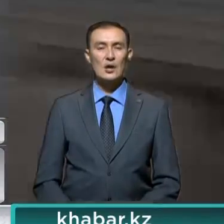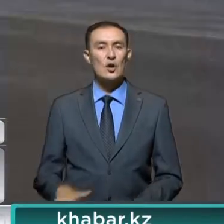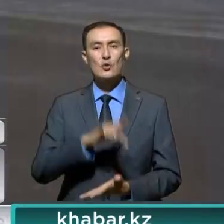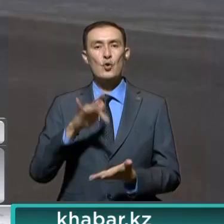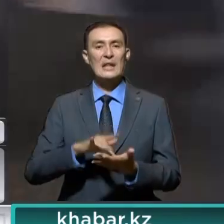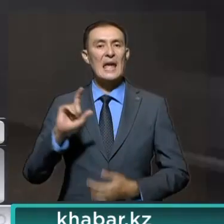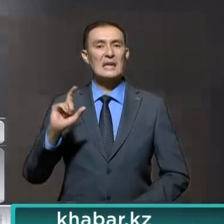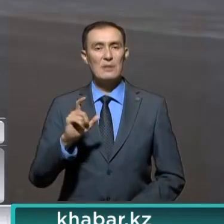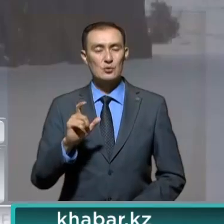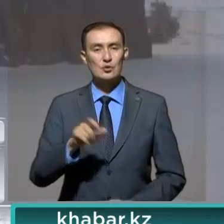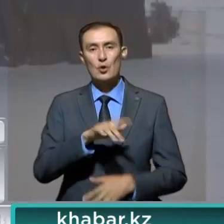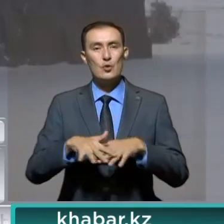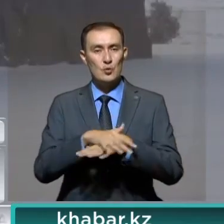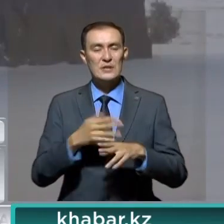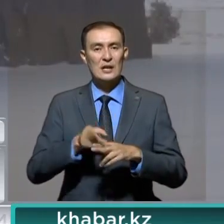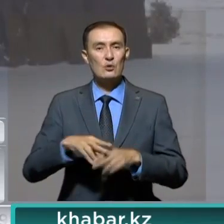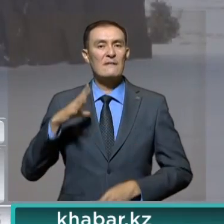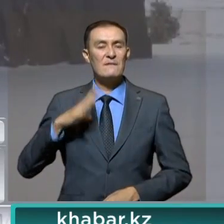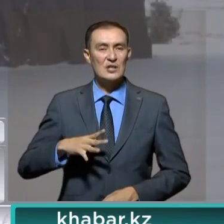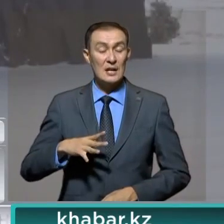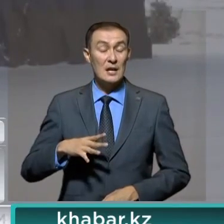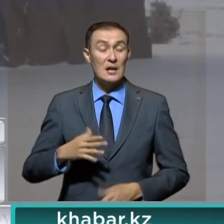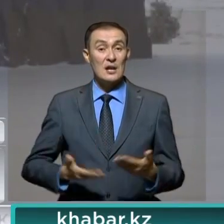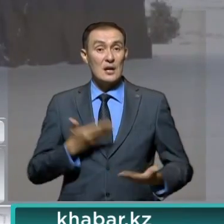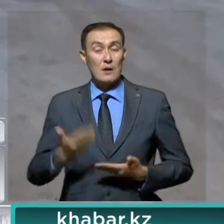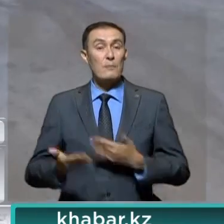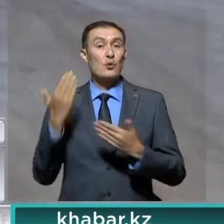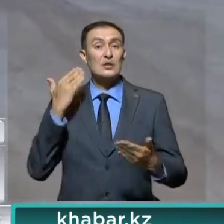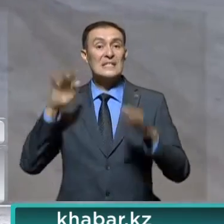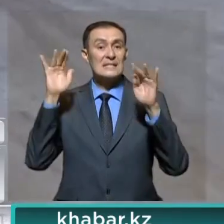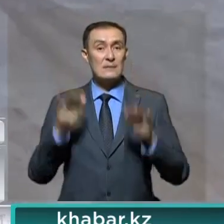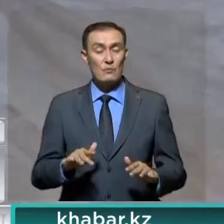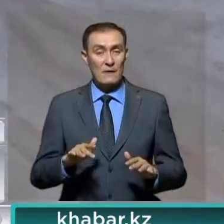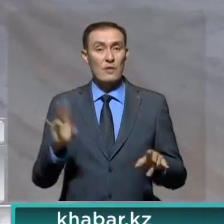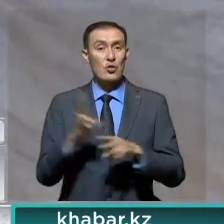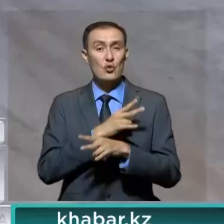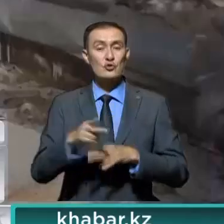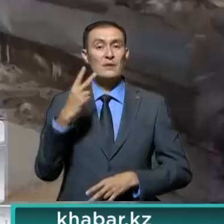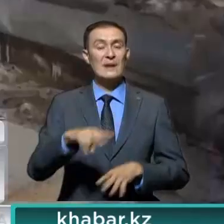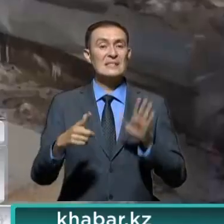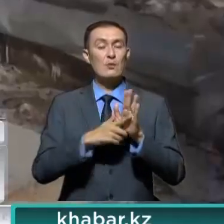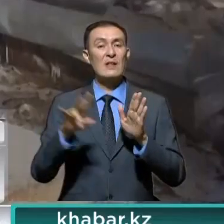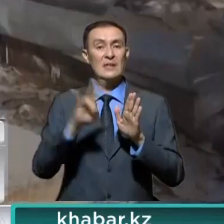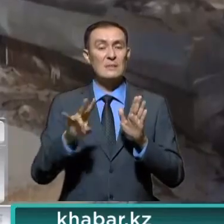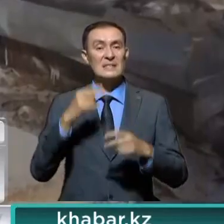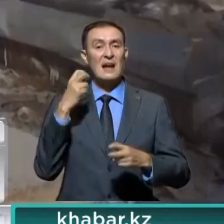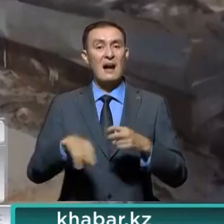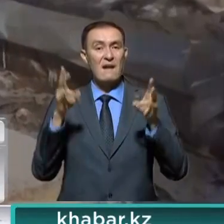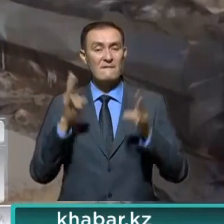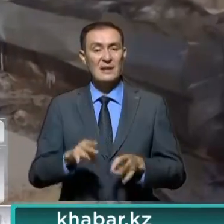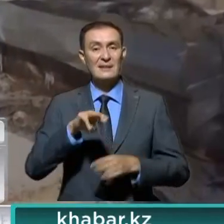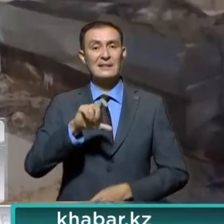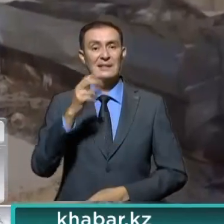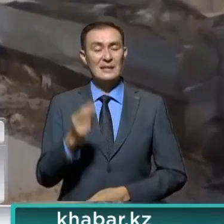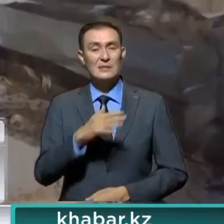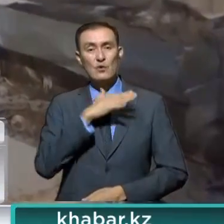Экибастуз – город, жители которого выжили, не побоюсь этого слова, прошлой зимой. В ночь на 27 ноября из-за аварии на местной